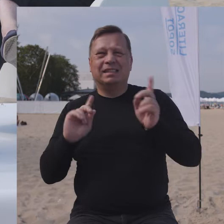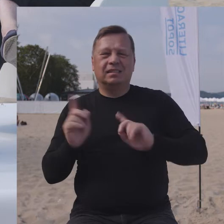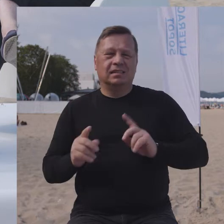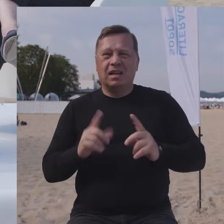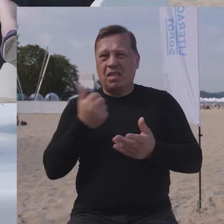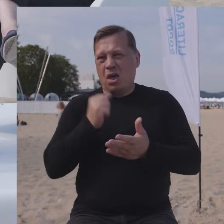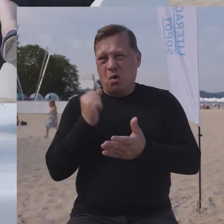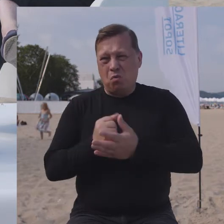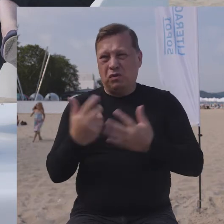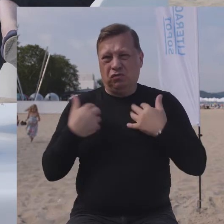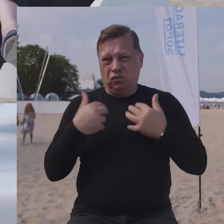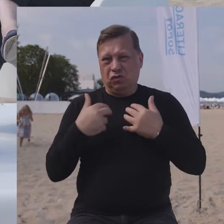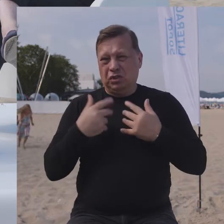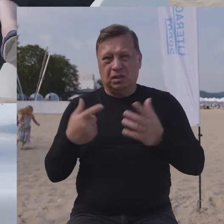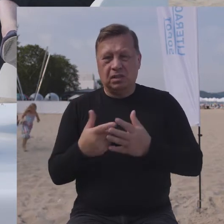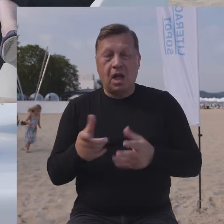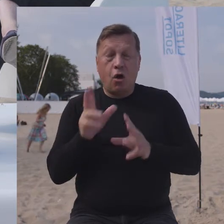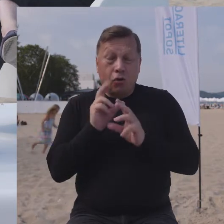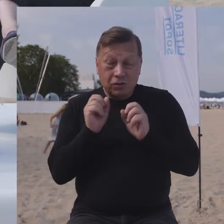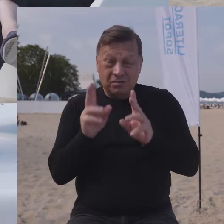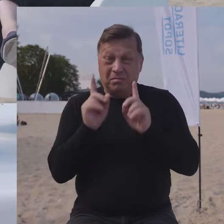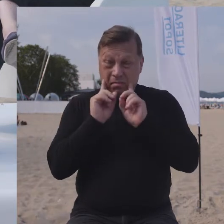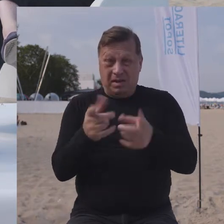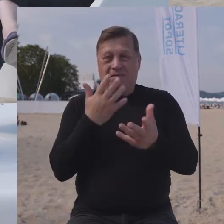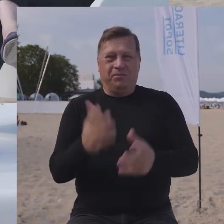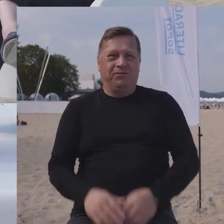życiu. Ale oczywiście, że tak.